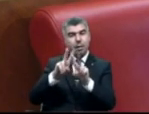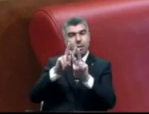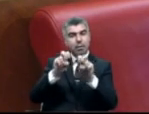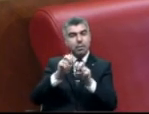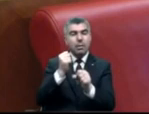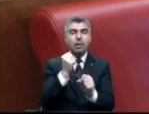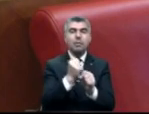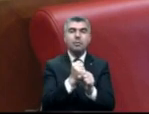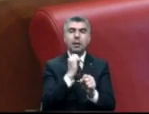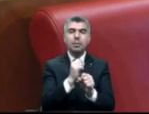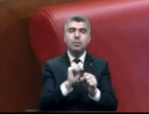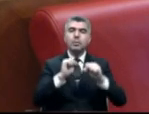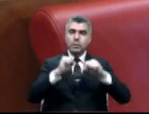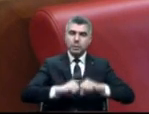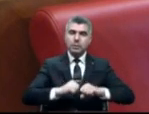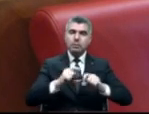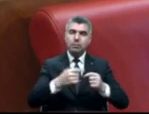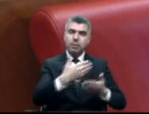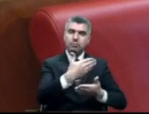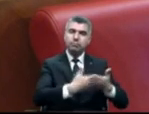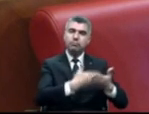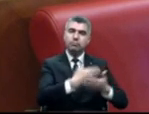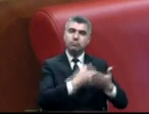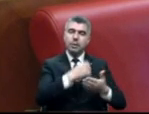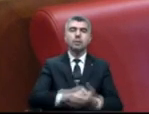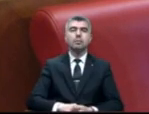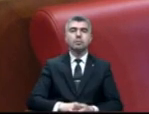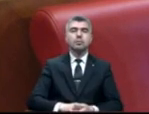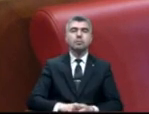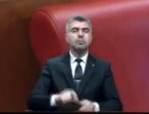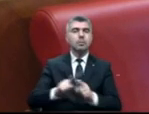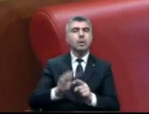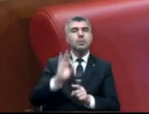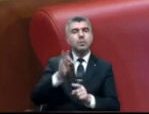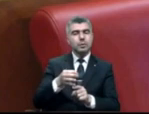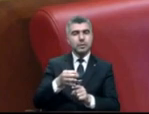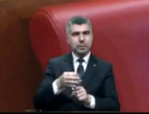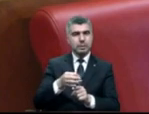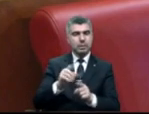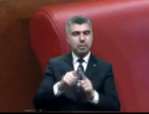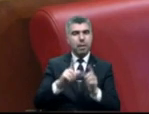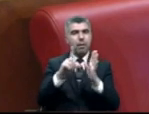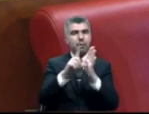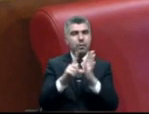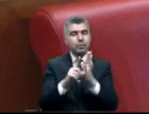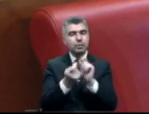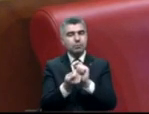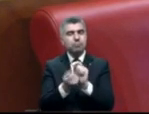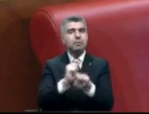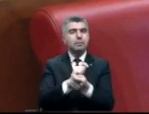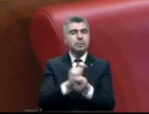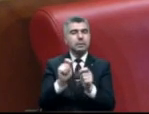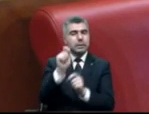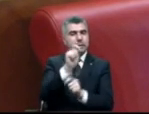بالمهام المنوطة بها وتفعيل مجموعة من الوصايات. تحديث وتجويد الإطار القانوني للمناجم، حيث تعمل